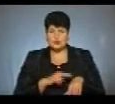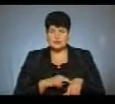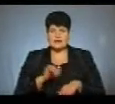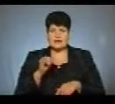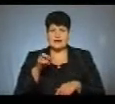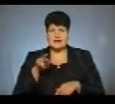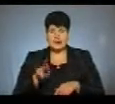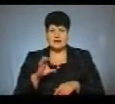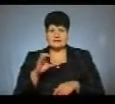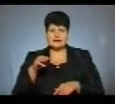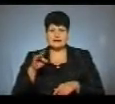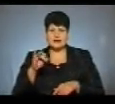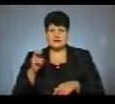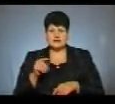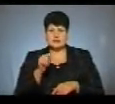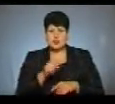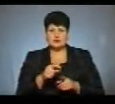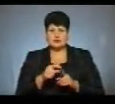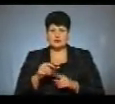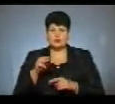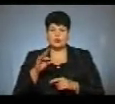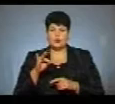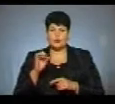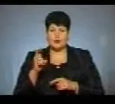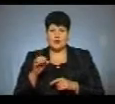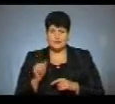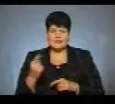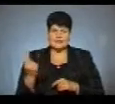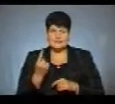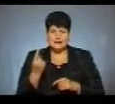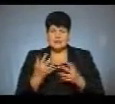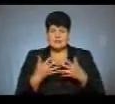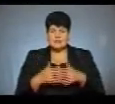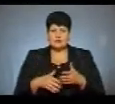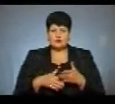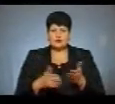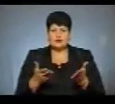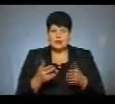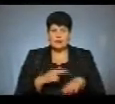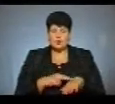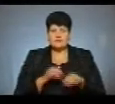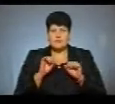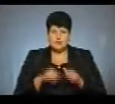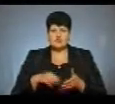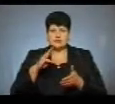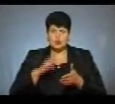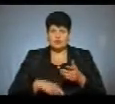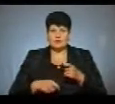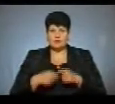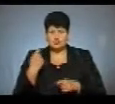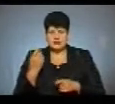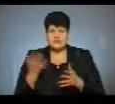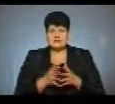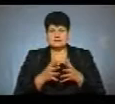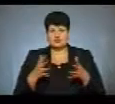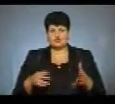Ілля Старченко. За його словами, труками наразі єдині прилади, за допомогою яких поліція може штрафувати порушників, що